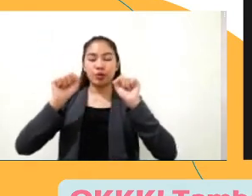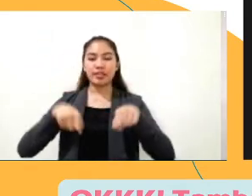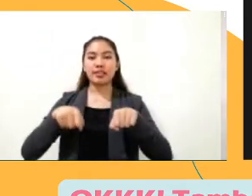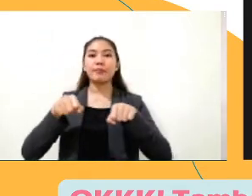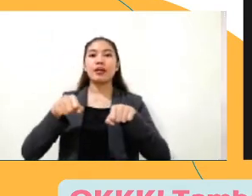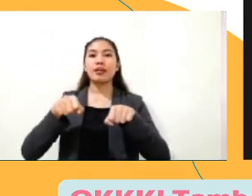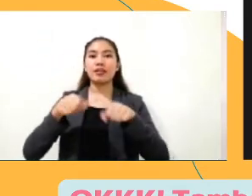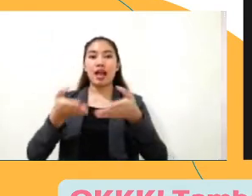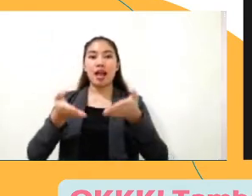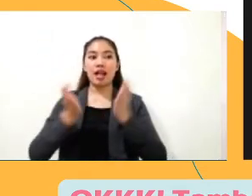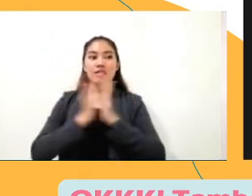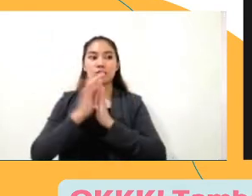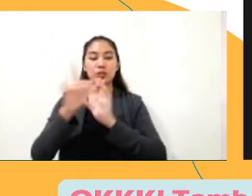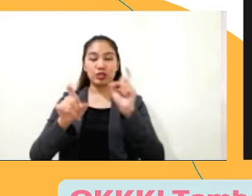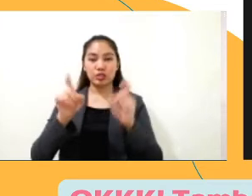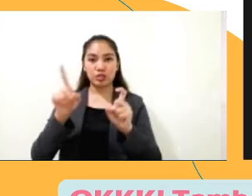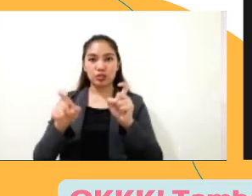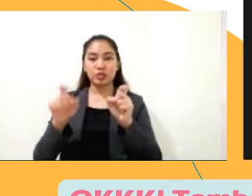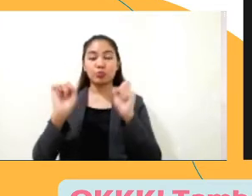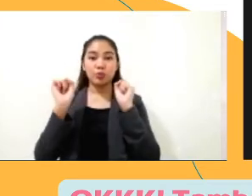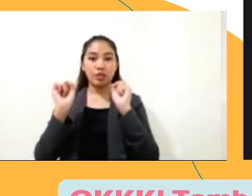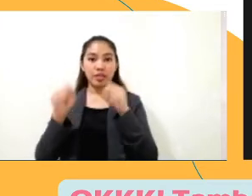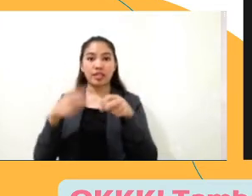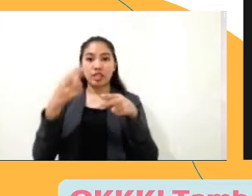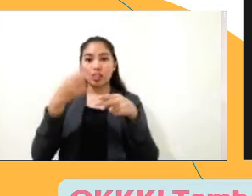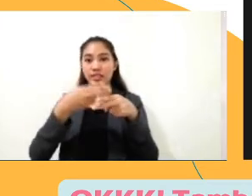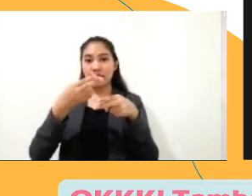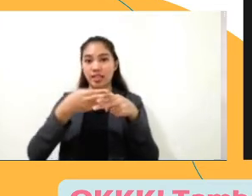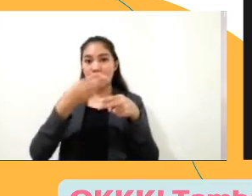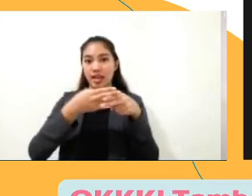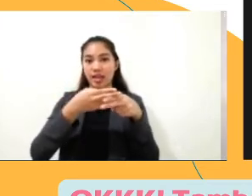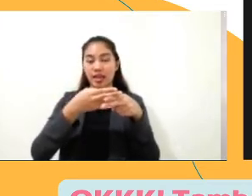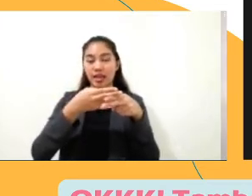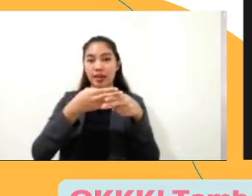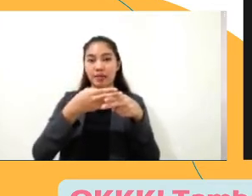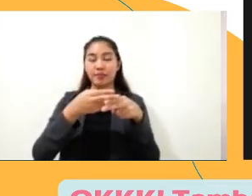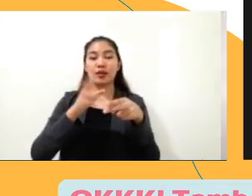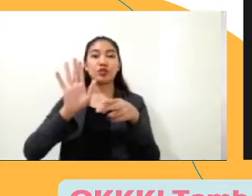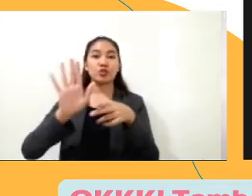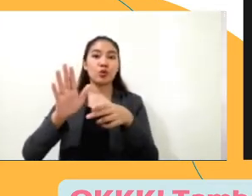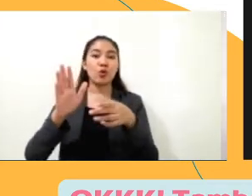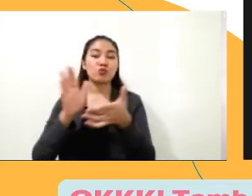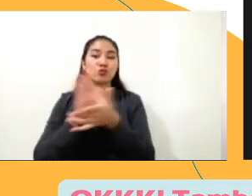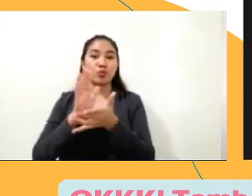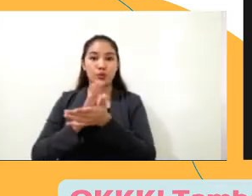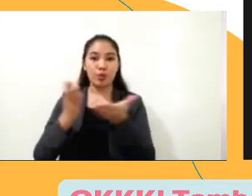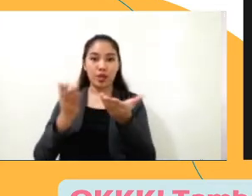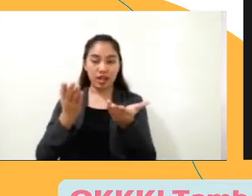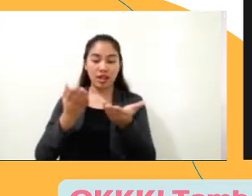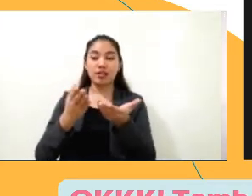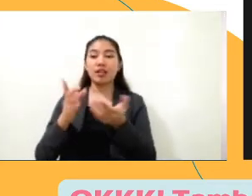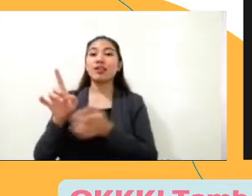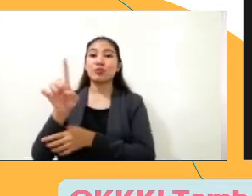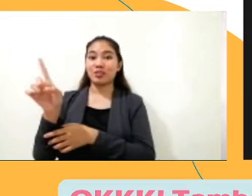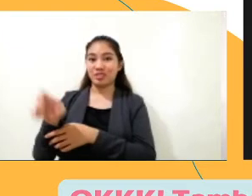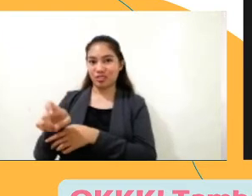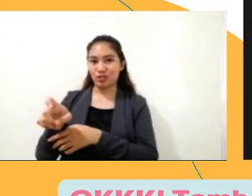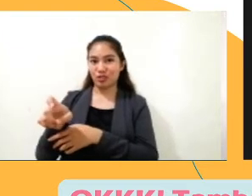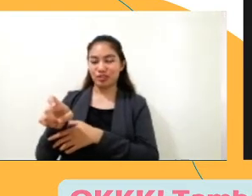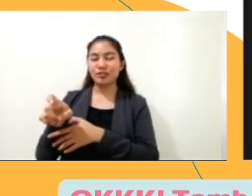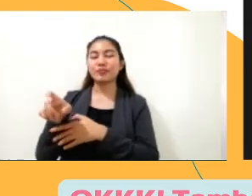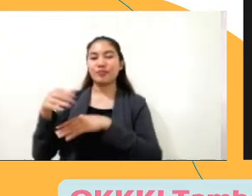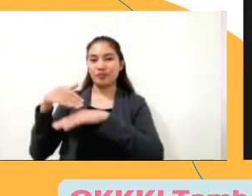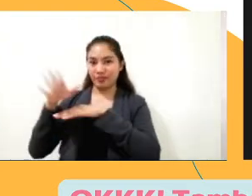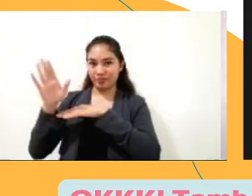ilagay po ang ating mga pangalan, pangalan ng school, pagkatapos po yung ating tanong. Meron din po tayong evaluation